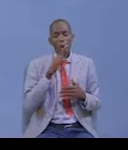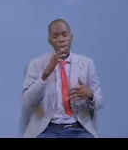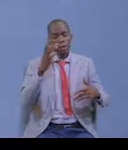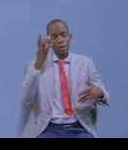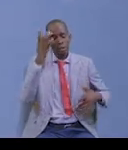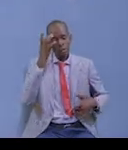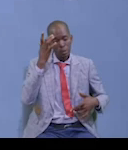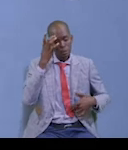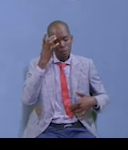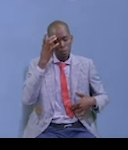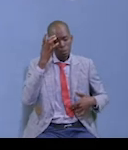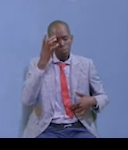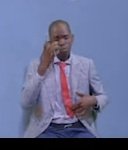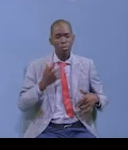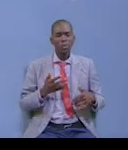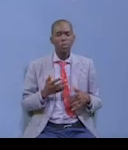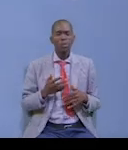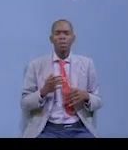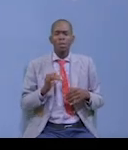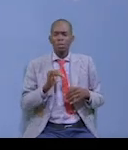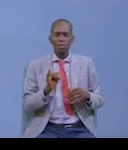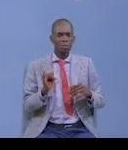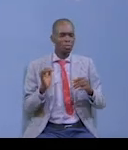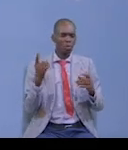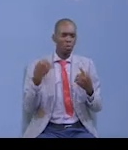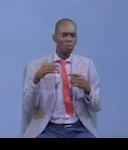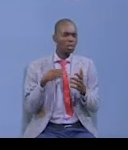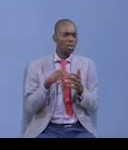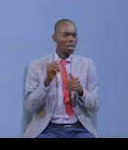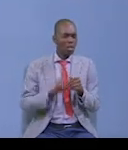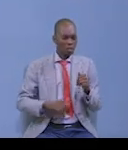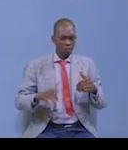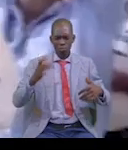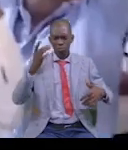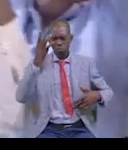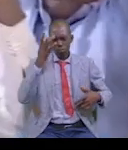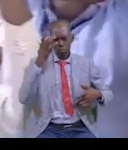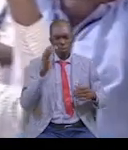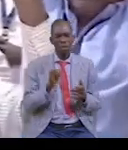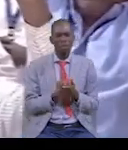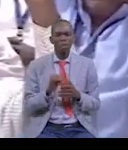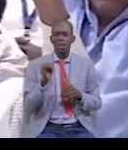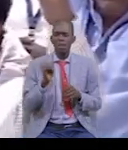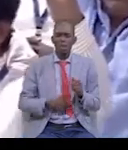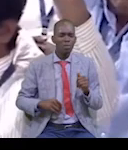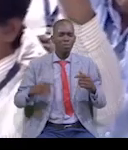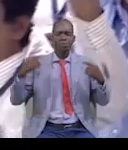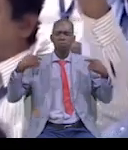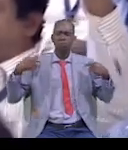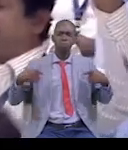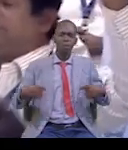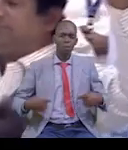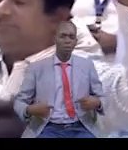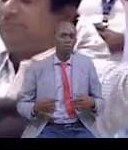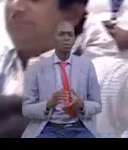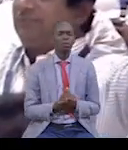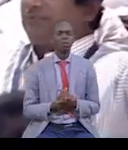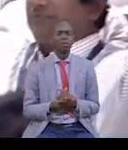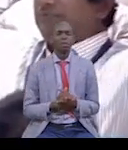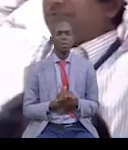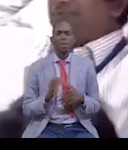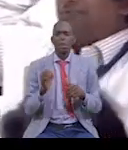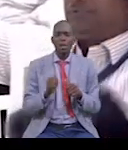ఎవరైతే రోగంతో ఉన్నారో ప్రతి రోగాన్ని పీడిస్తున్నాను. ఎవ్రీ ఇన్ఫర్మిటీ, ప్రతి వ్యాధి సంక్రమణ.